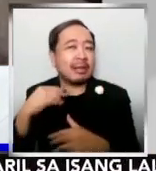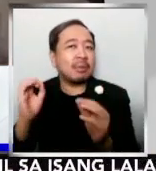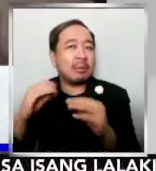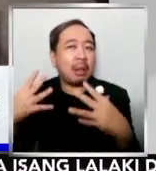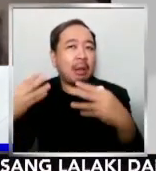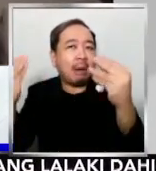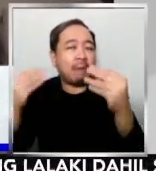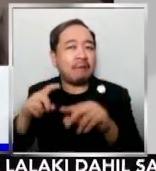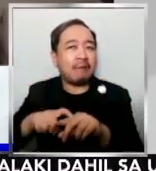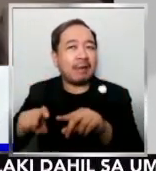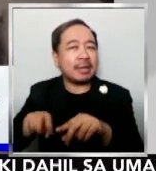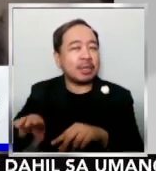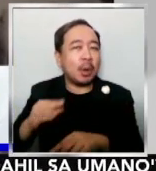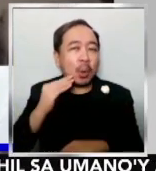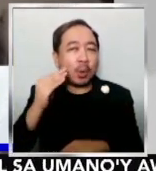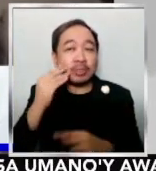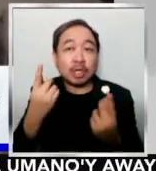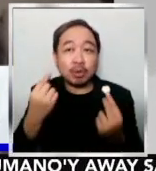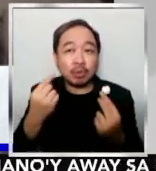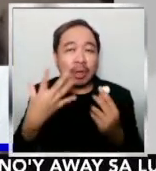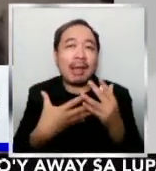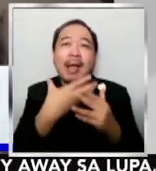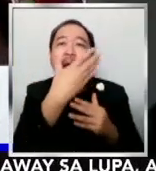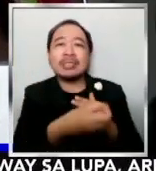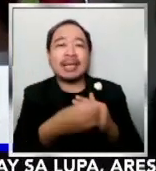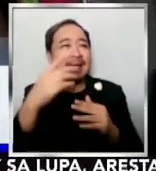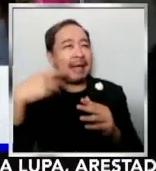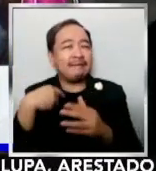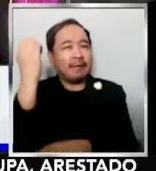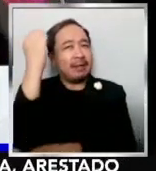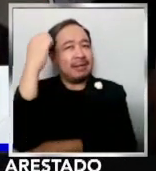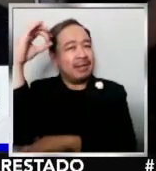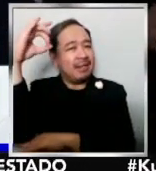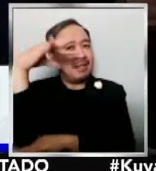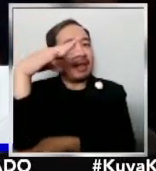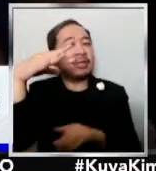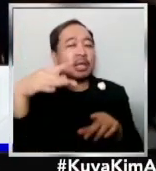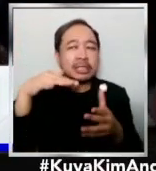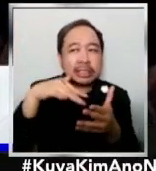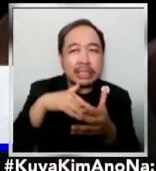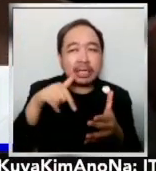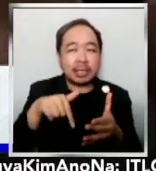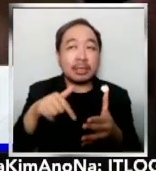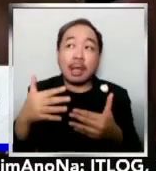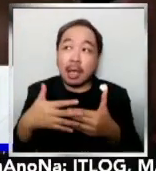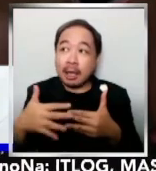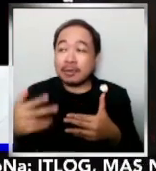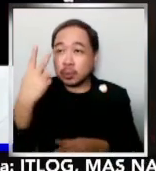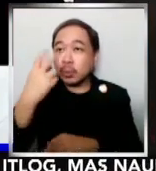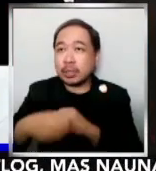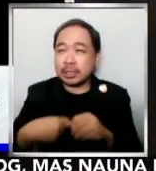ng ilaw sa labas ng kanilang bahay sila umaasa para makapag-aral. Makalipas ang 2 taon, binalikan ko ang pamilya